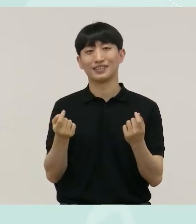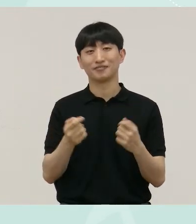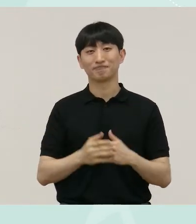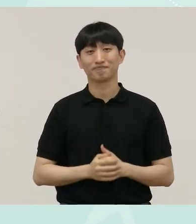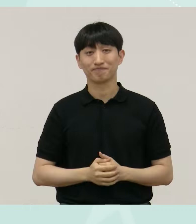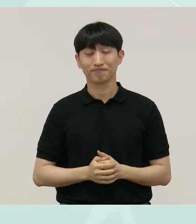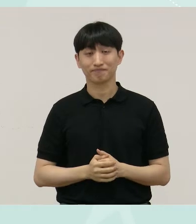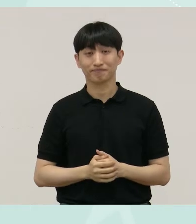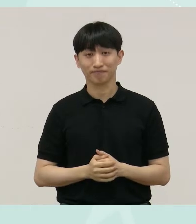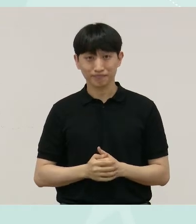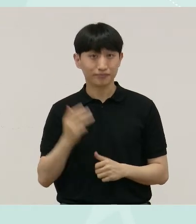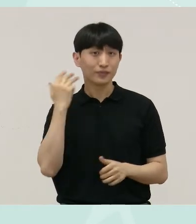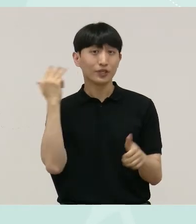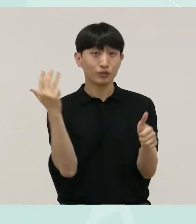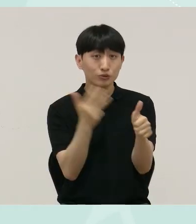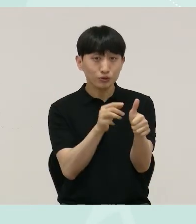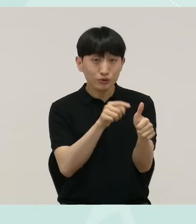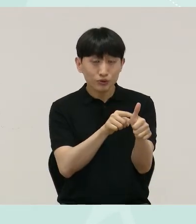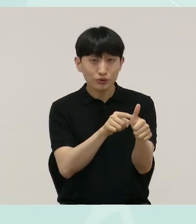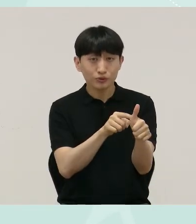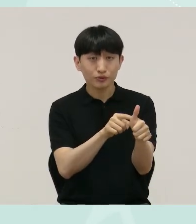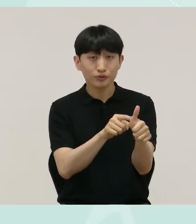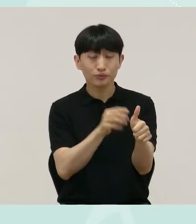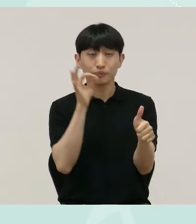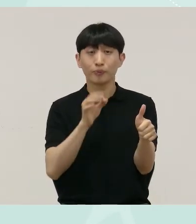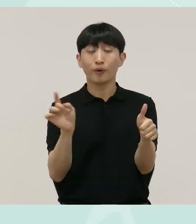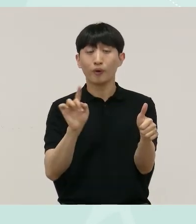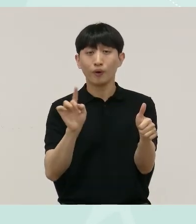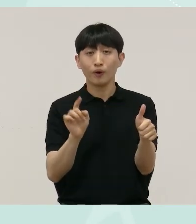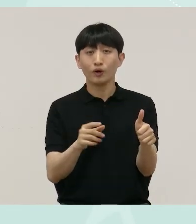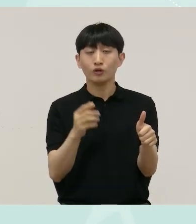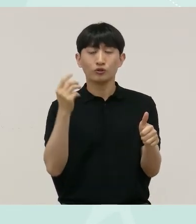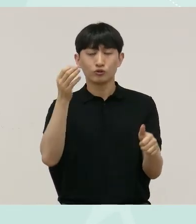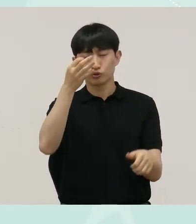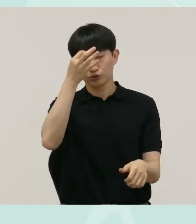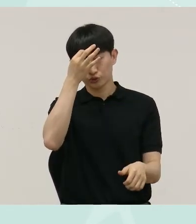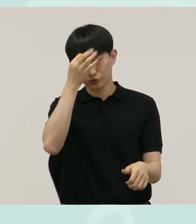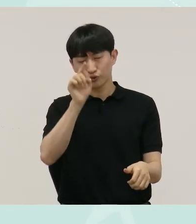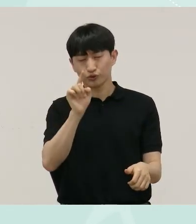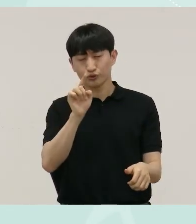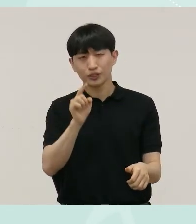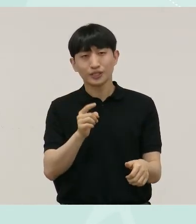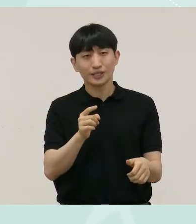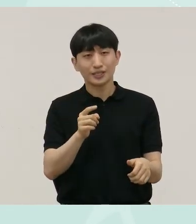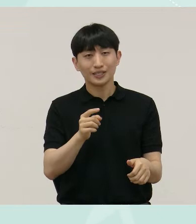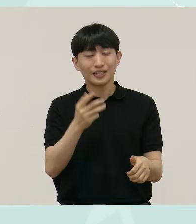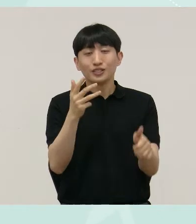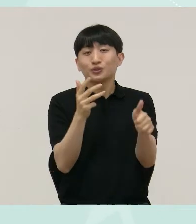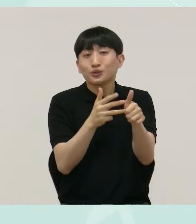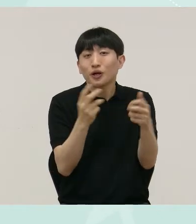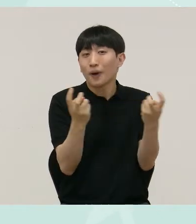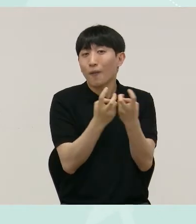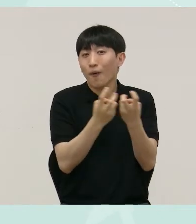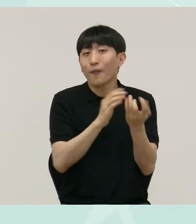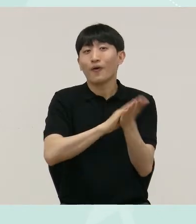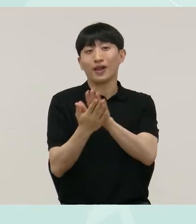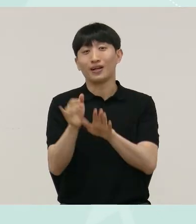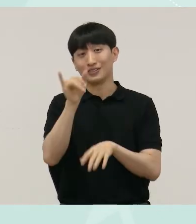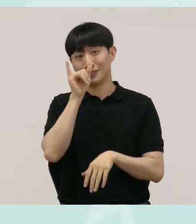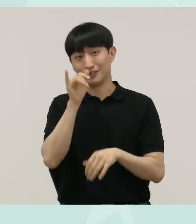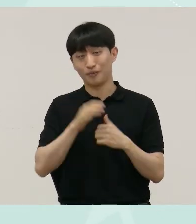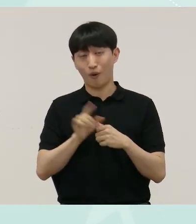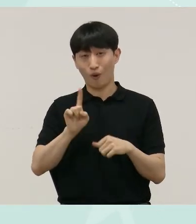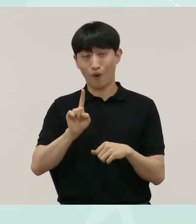그 수술의 적응증뿐만 아니고 수술 방법에 있어서도 많은 변화가 있었습니다. 이제 특별히